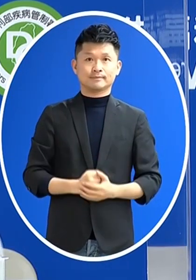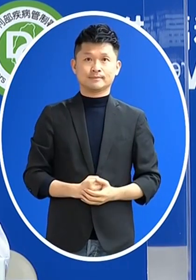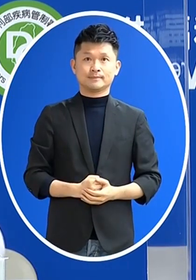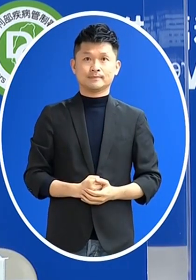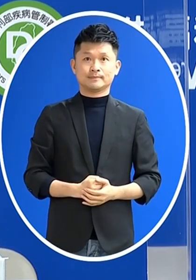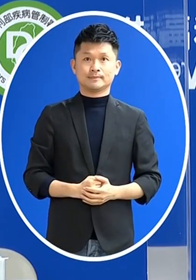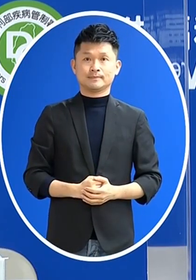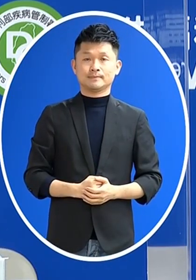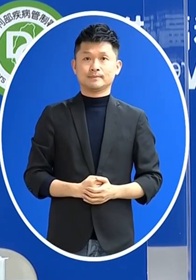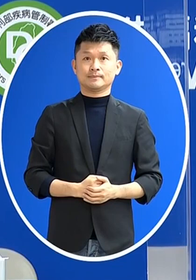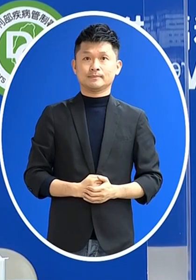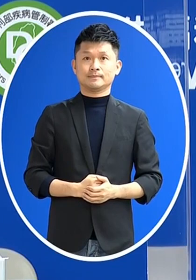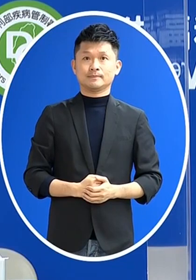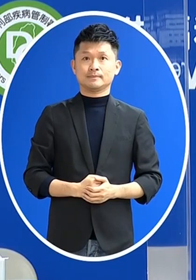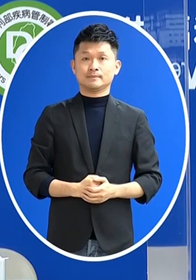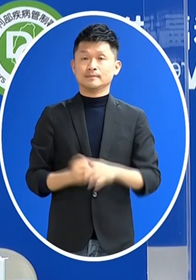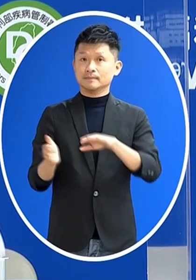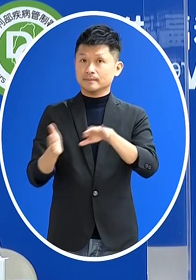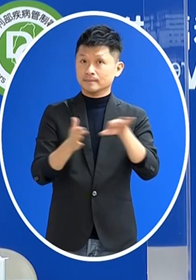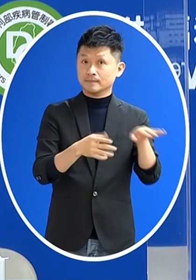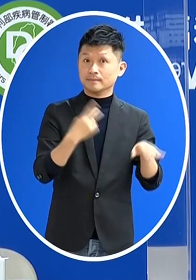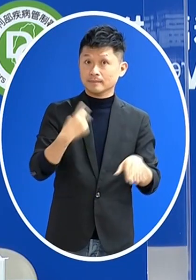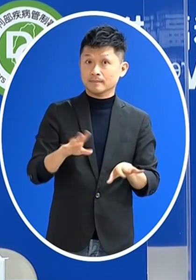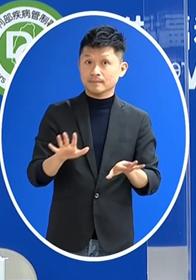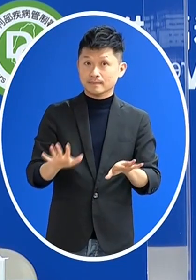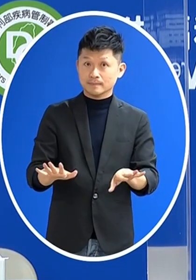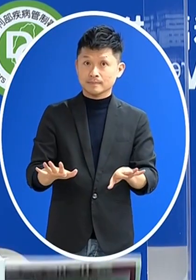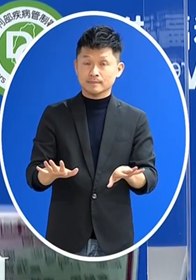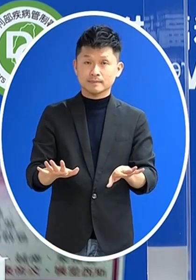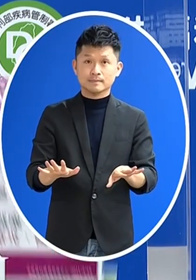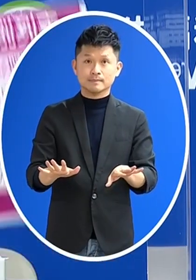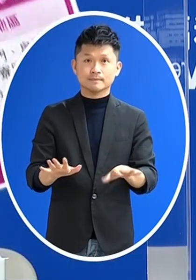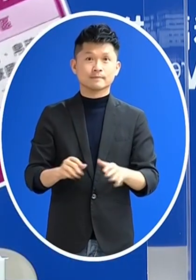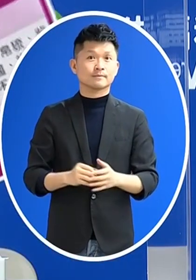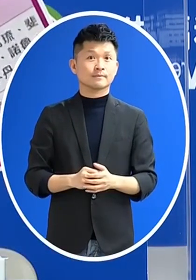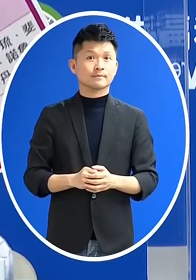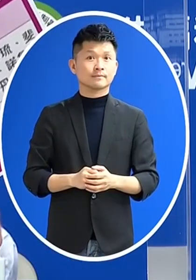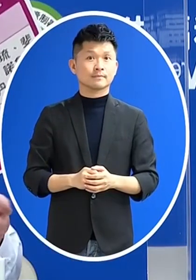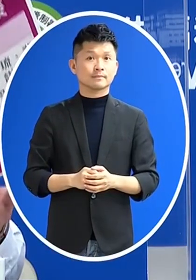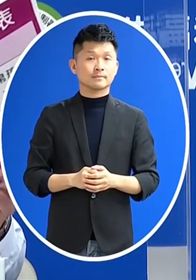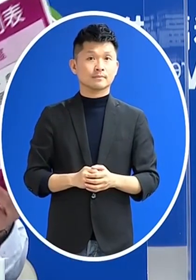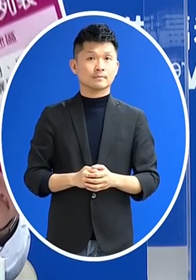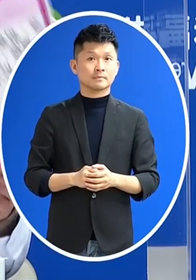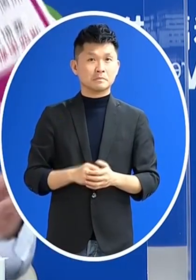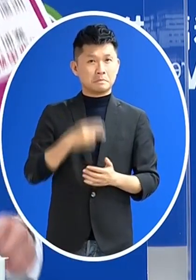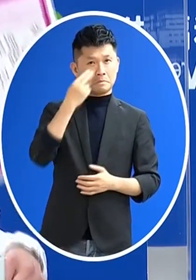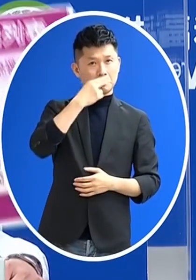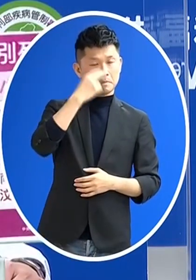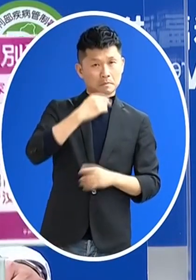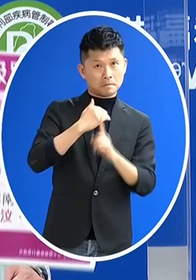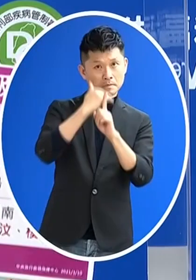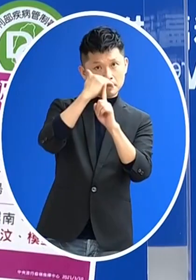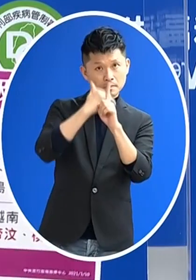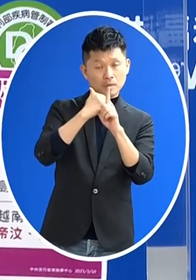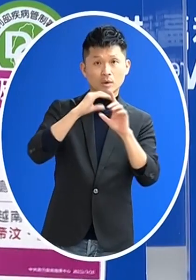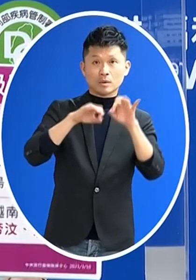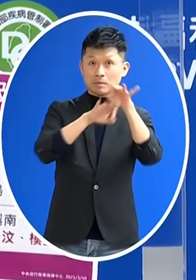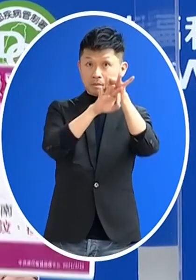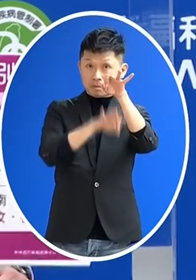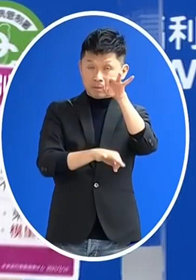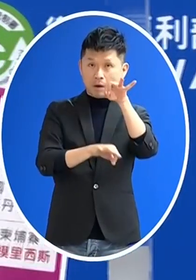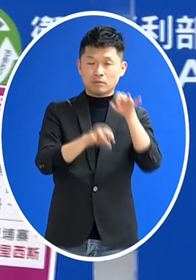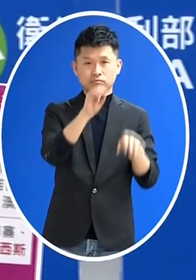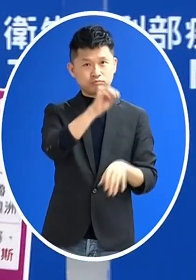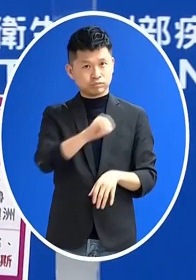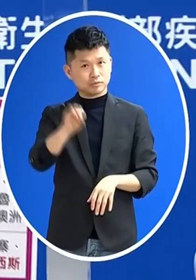那另外呢，我们大概就是今天我们的风险等级那有一些的跟踪跟大家